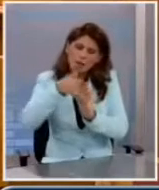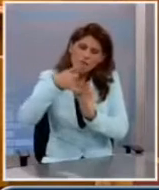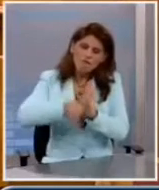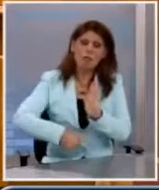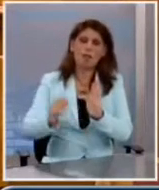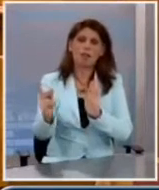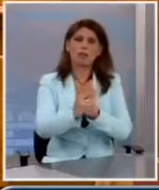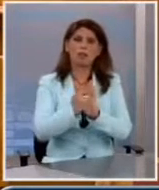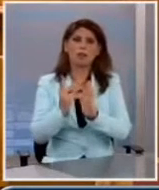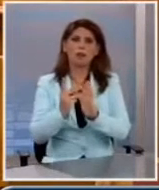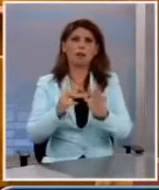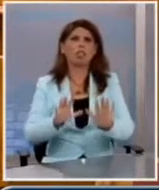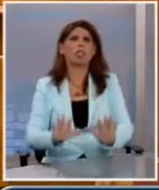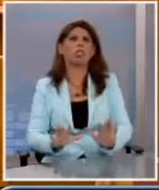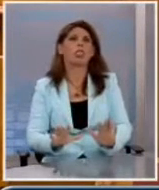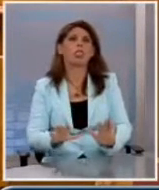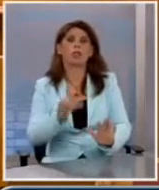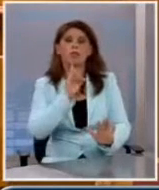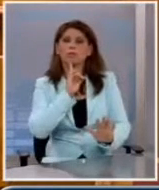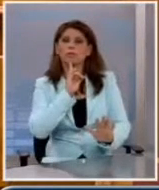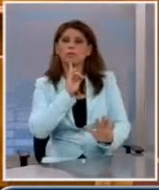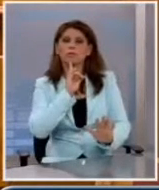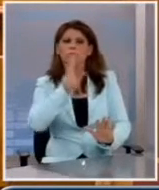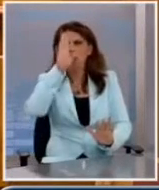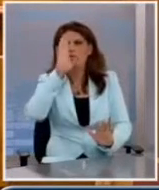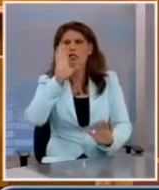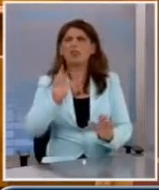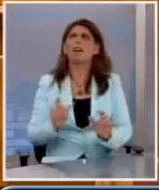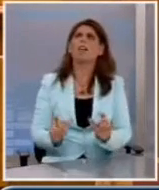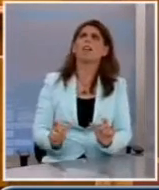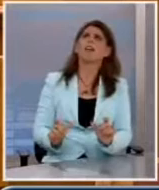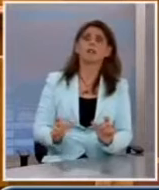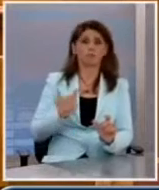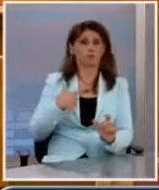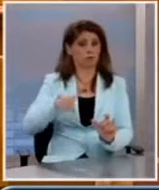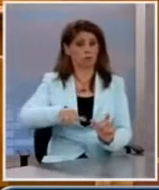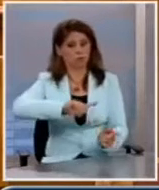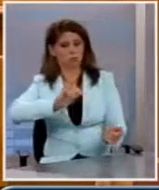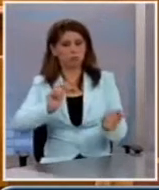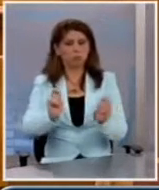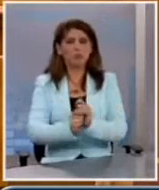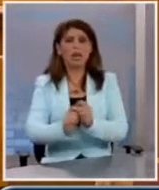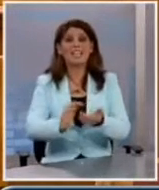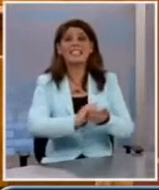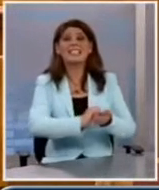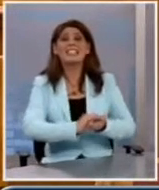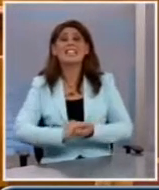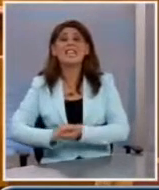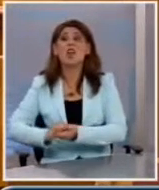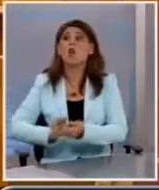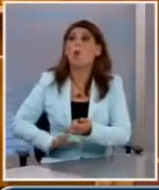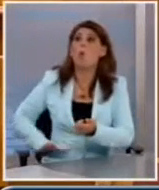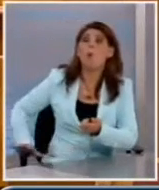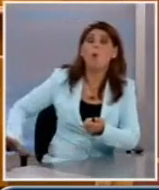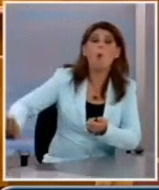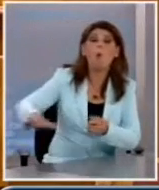κοινωνική αδράνεια και την κοινωνική παθητικότητα σε μια συλλογική προσπάθεια να